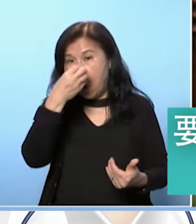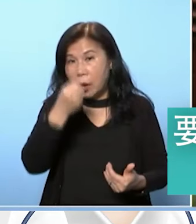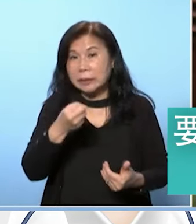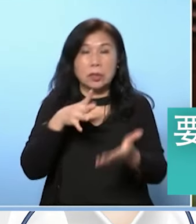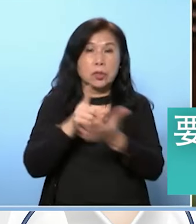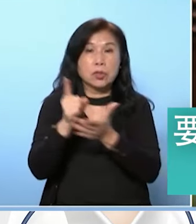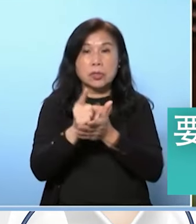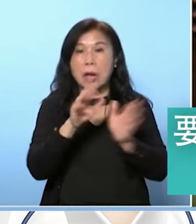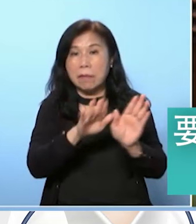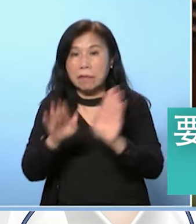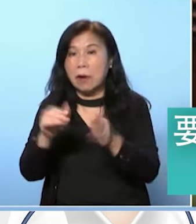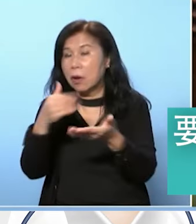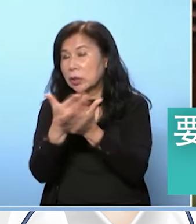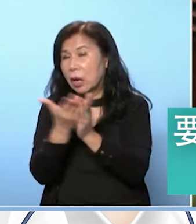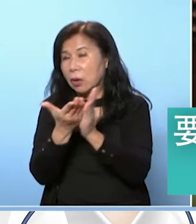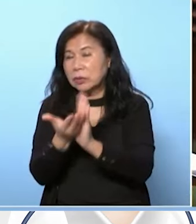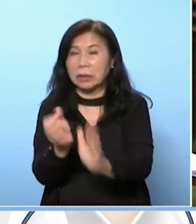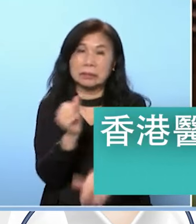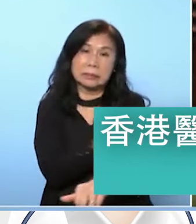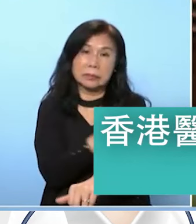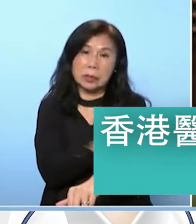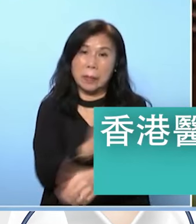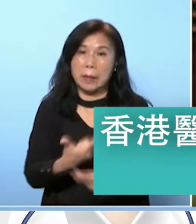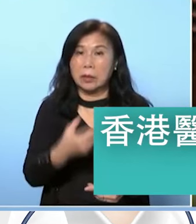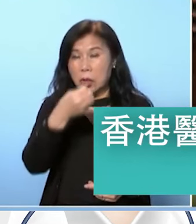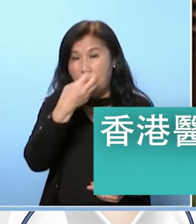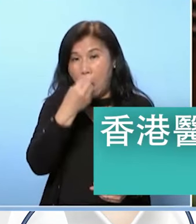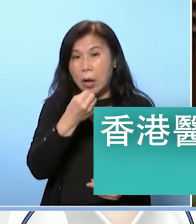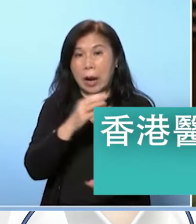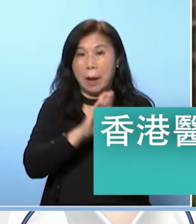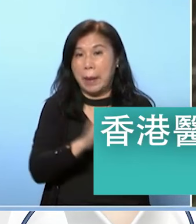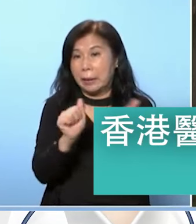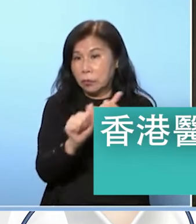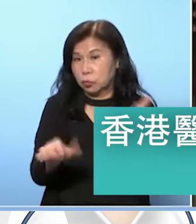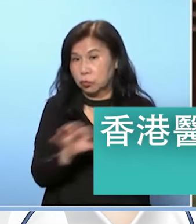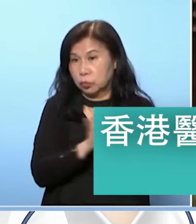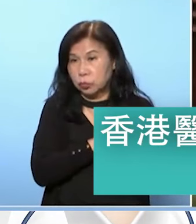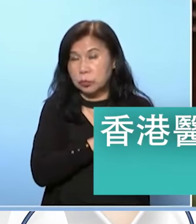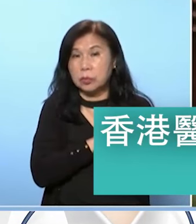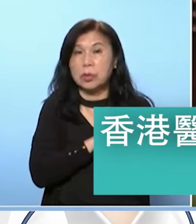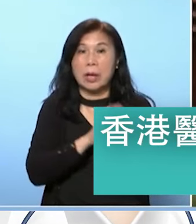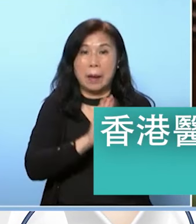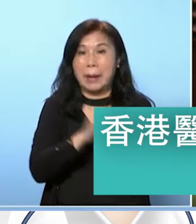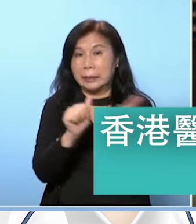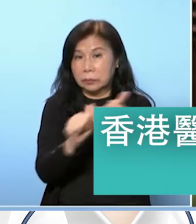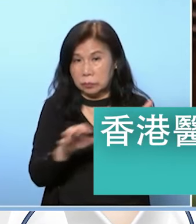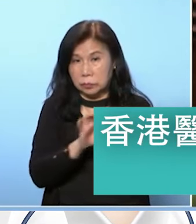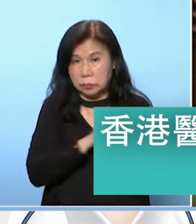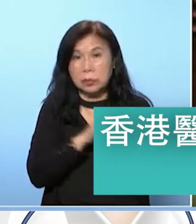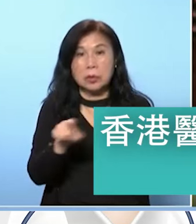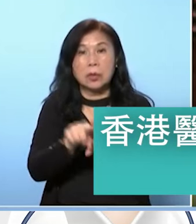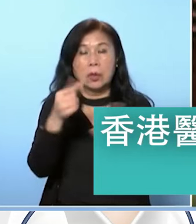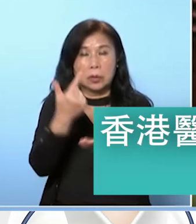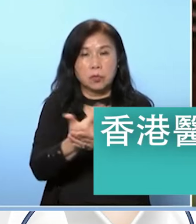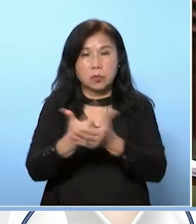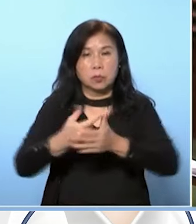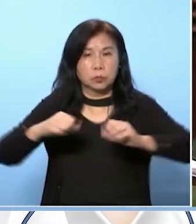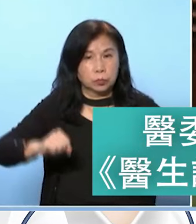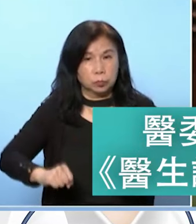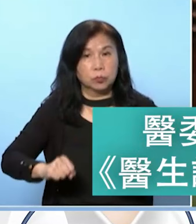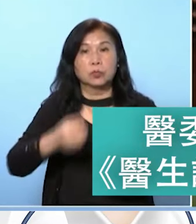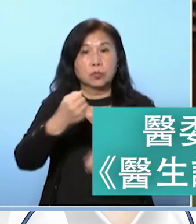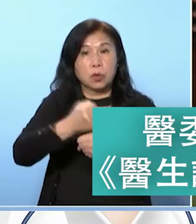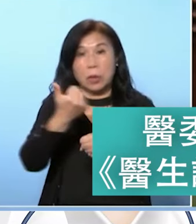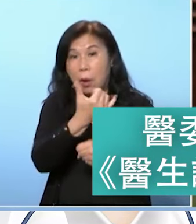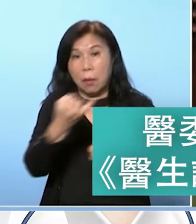療專業服務的種種挑戰，香港醫務委員會下稱醫委會是重要的持份者。